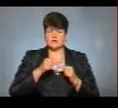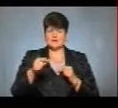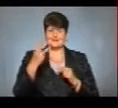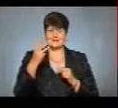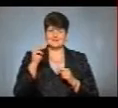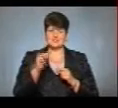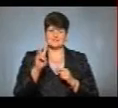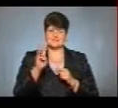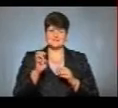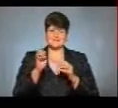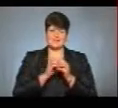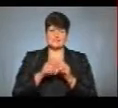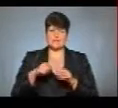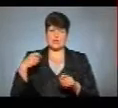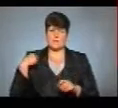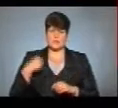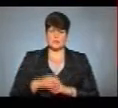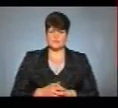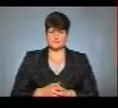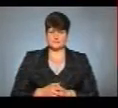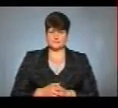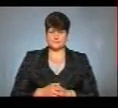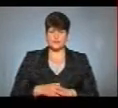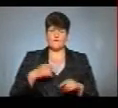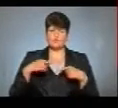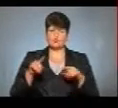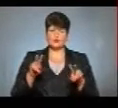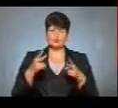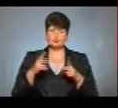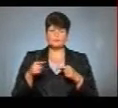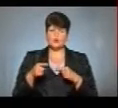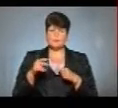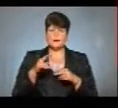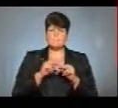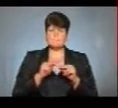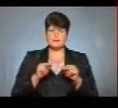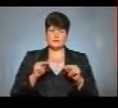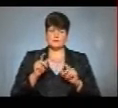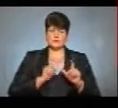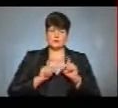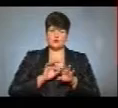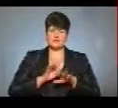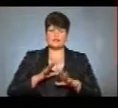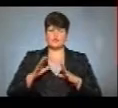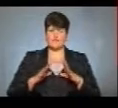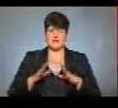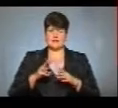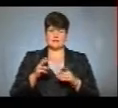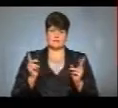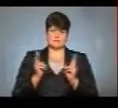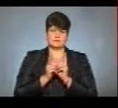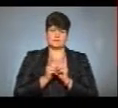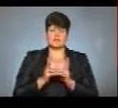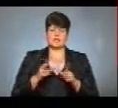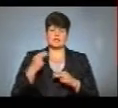3310 кілометрів. Футбольний клуб «Тернопіль педуніверситет» провів тренувальний матч перед поїздкою на чемпіонат